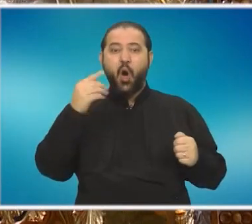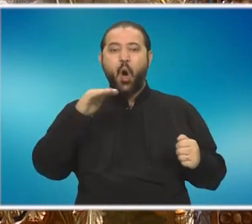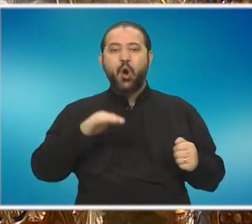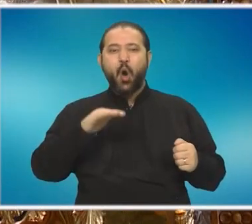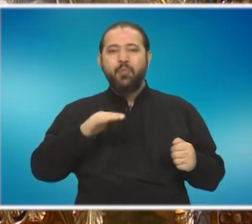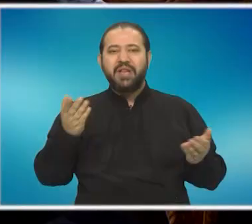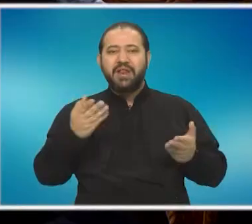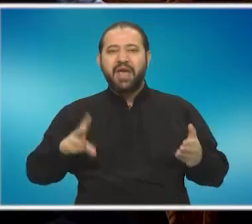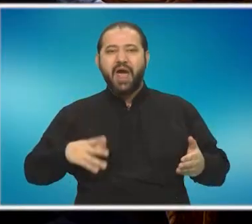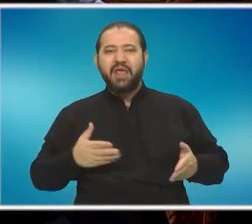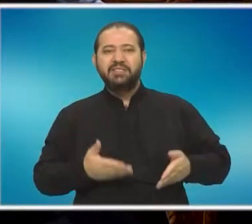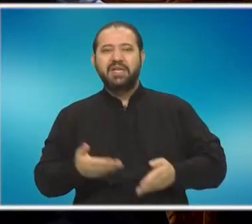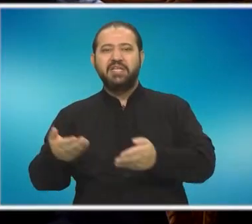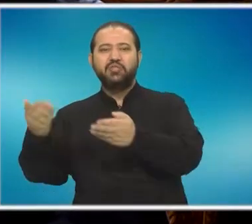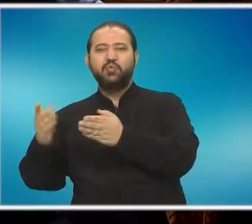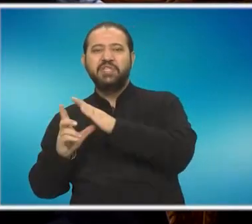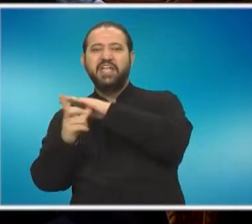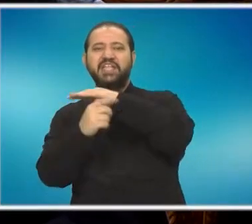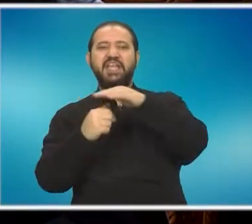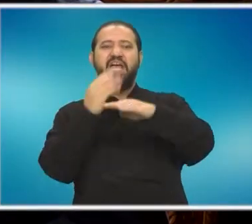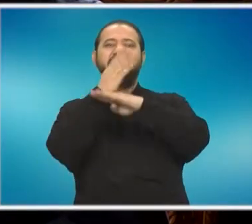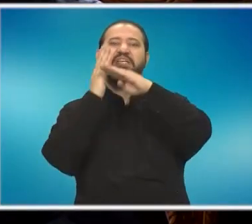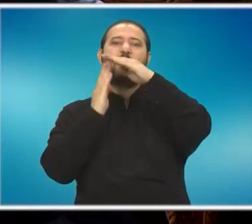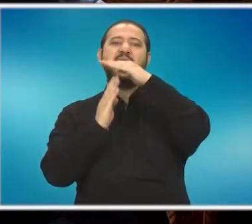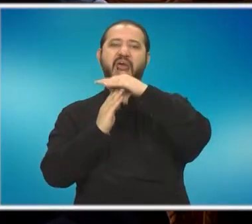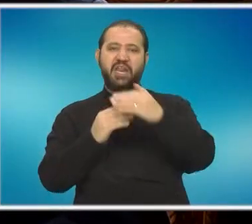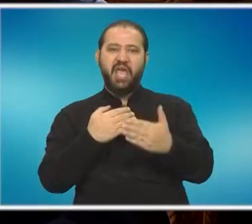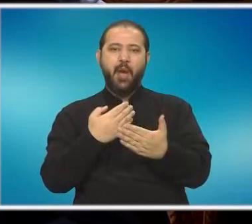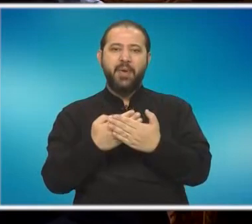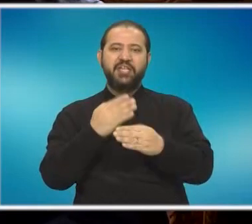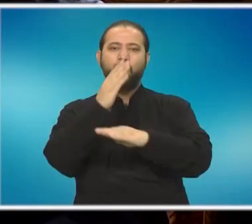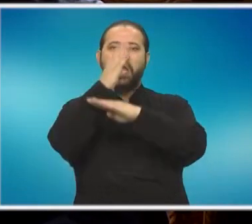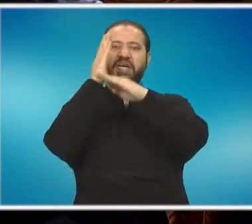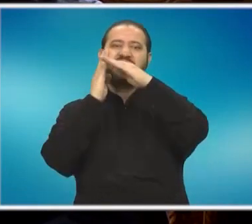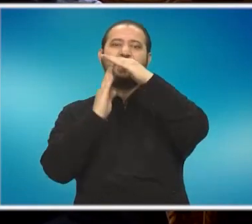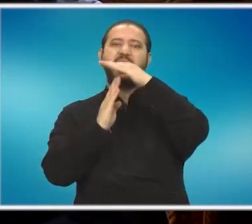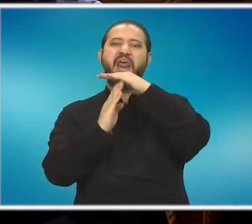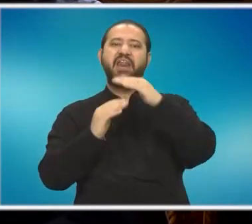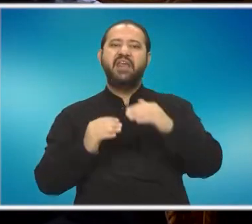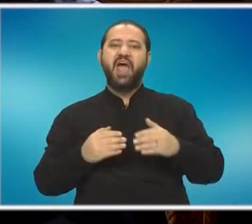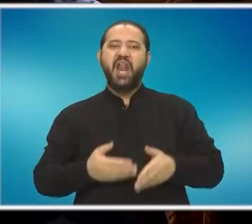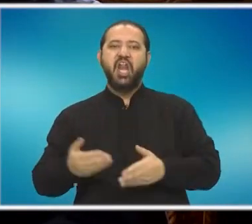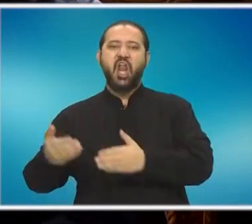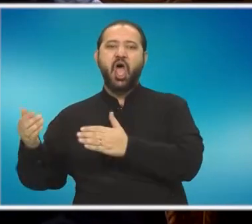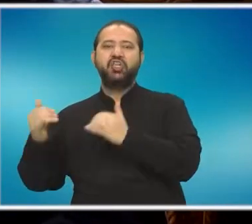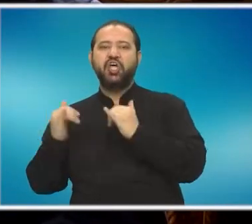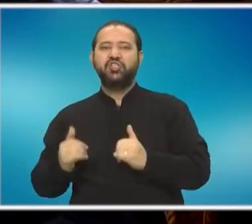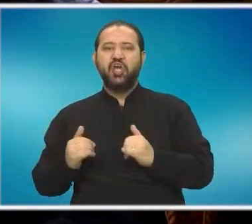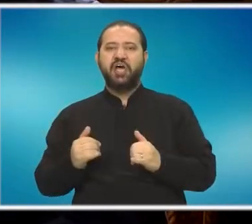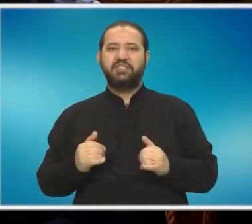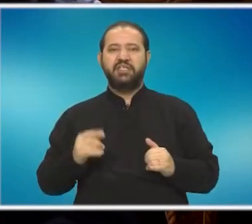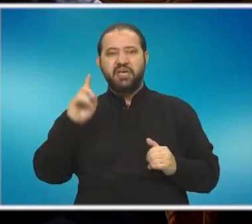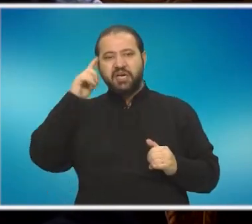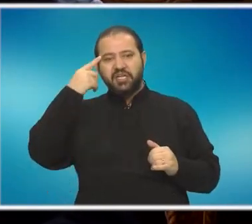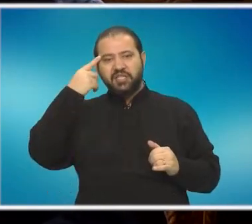născută tocmai din smerenie. Smerenia naște această, i-am spune noi, naivitate